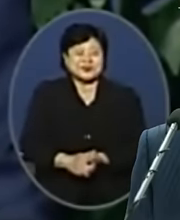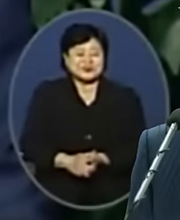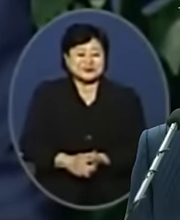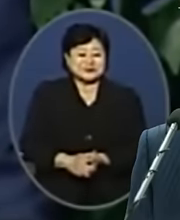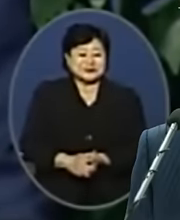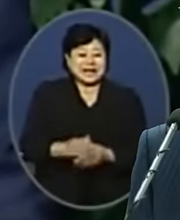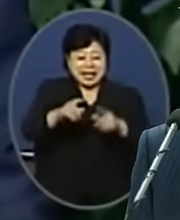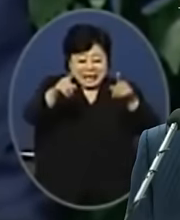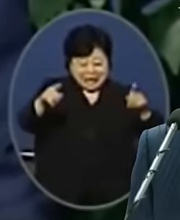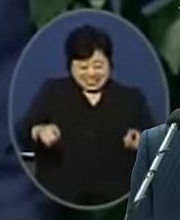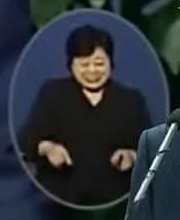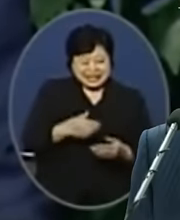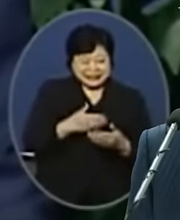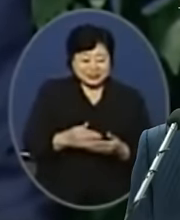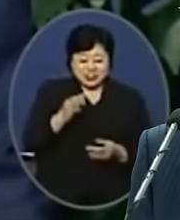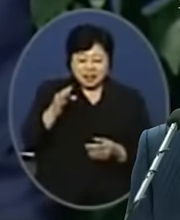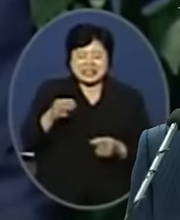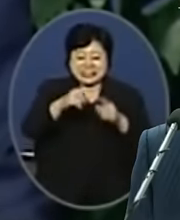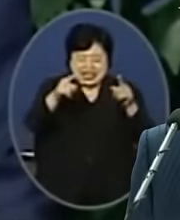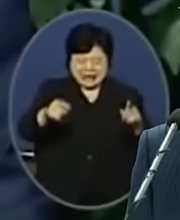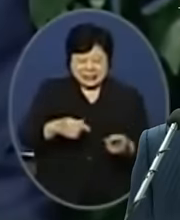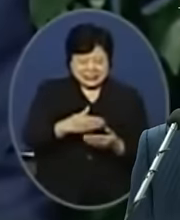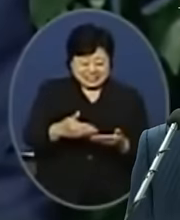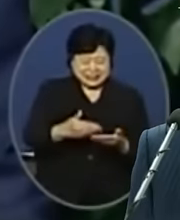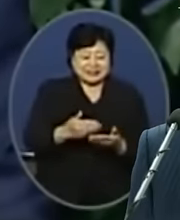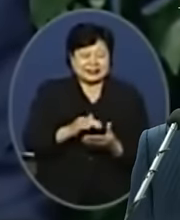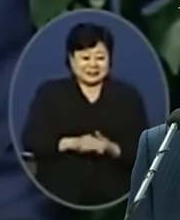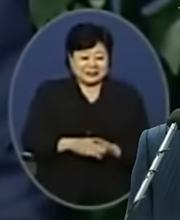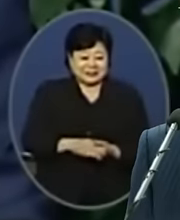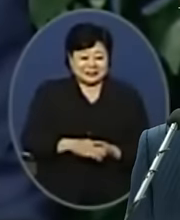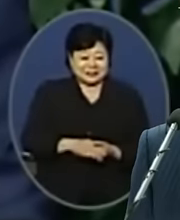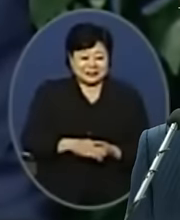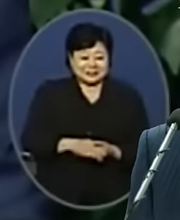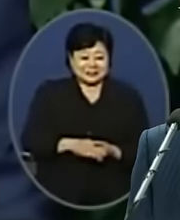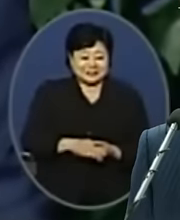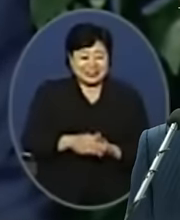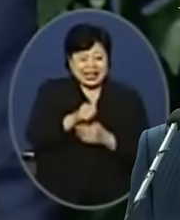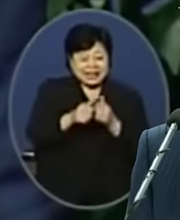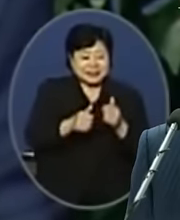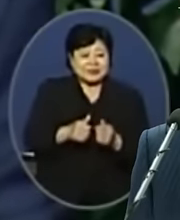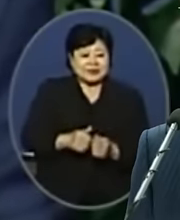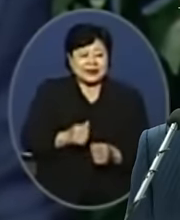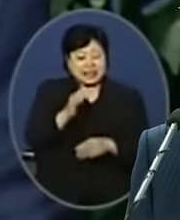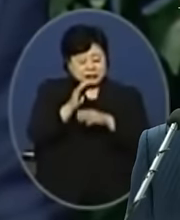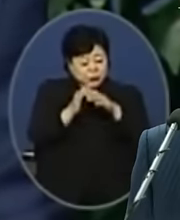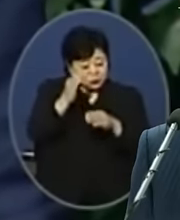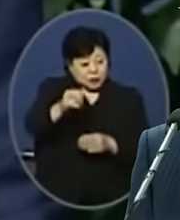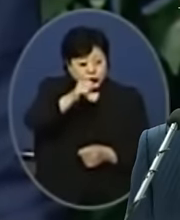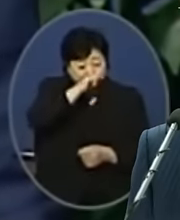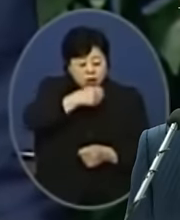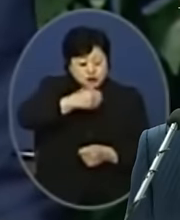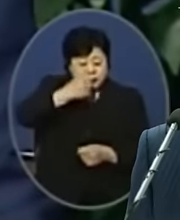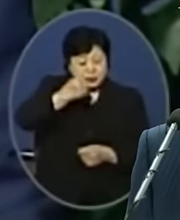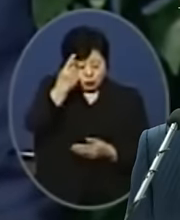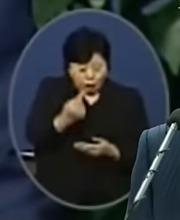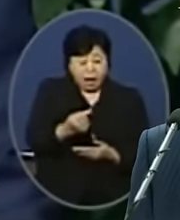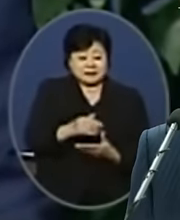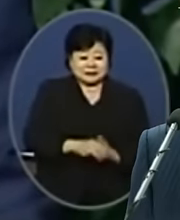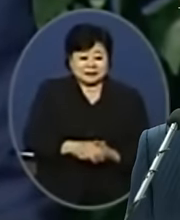큰 거 한 장 그리려고 하면 한 장 그리고 열 장 그리면 열 장도 그릴 수 있습니다. 그러면 하나님이 내가 지어버리라. 좋다. 꿈